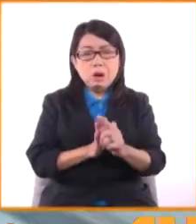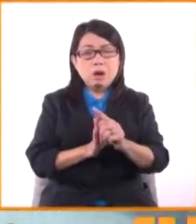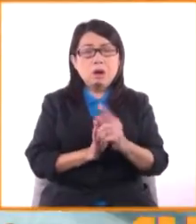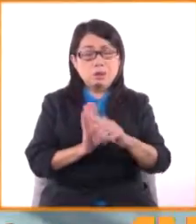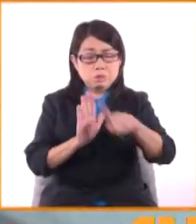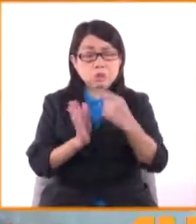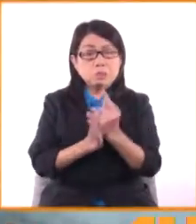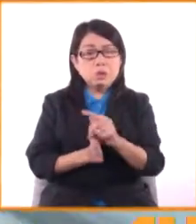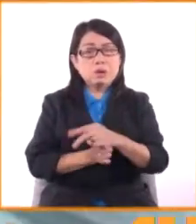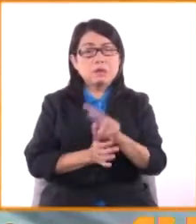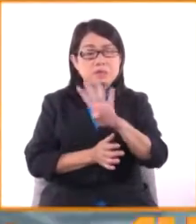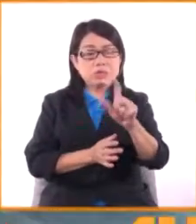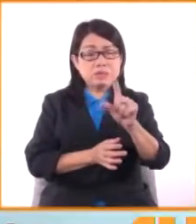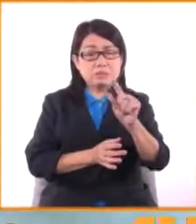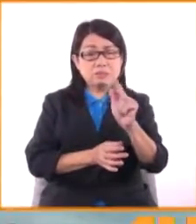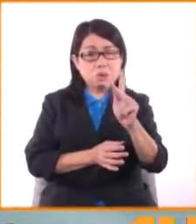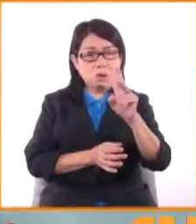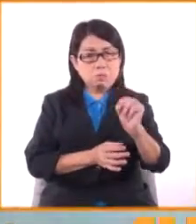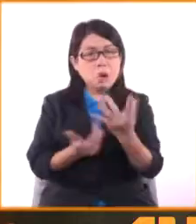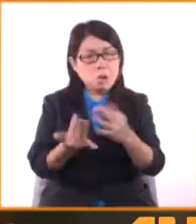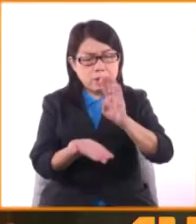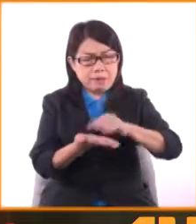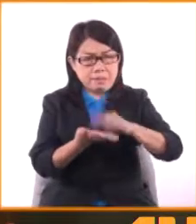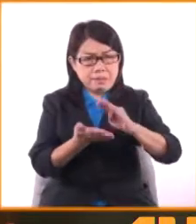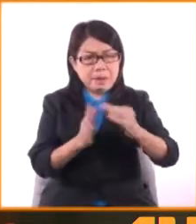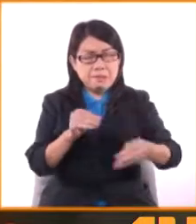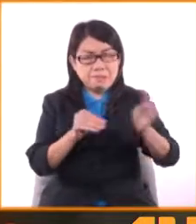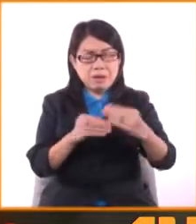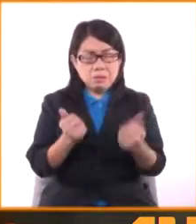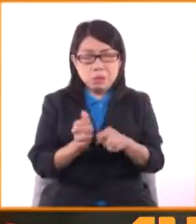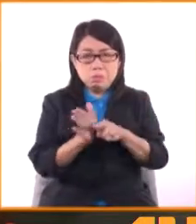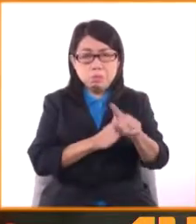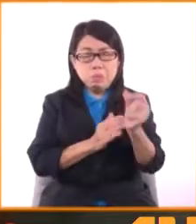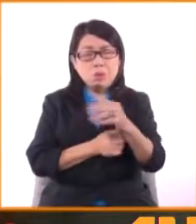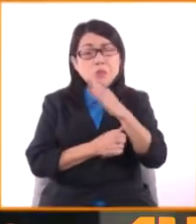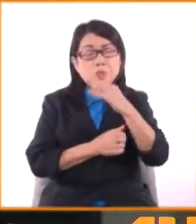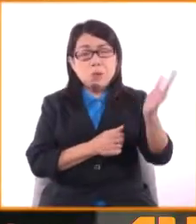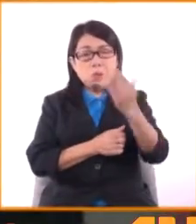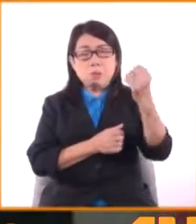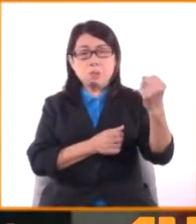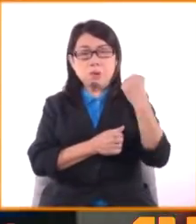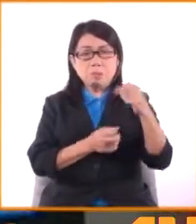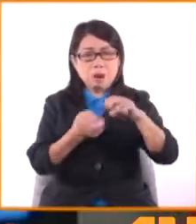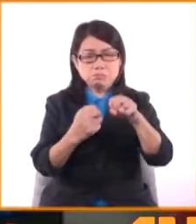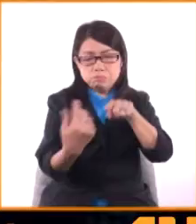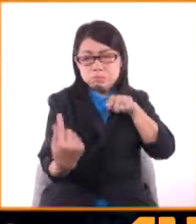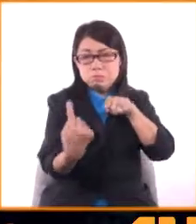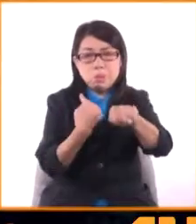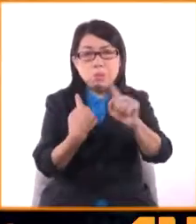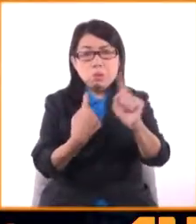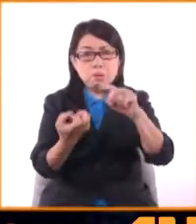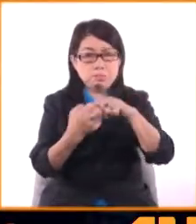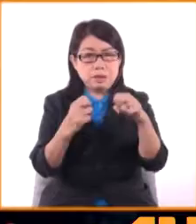ตรต่อชั่วโมงแต่ยังรอเก็บข้อมูลเพิ่มเติมเพราะความเร็วรถและกระแสลมแรงอาจกระทบรถไฟอีกขบวนที่ขับสวน